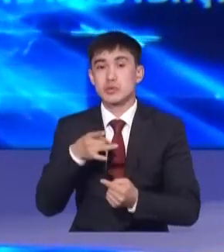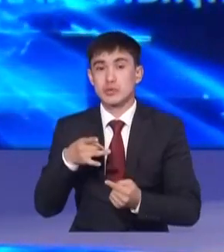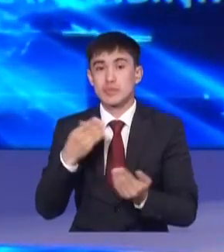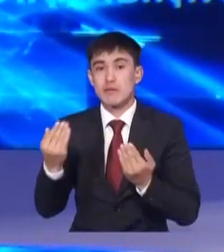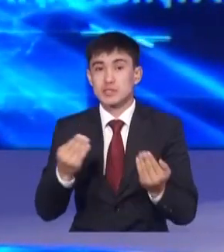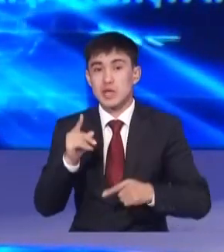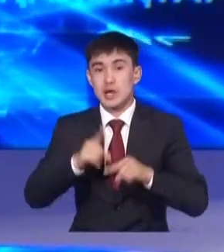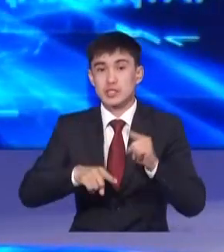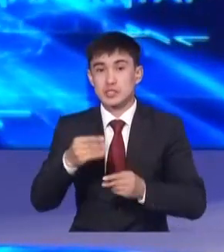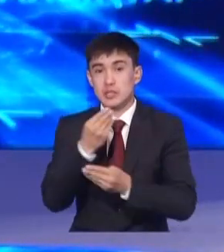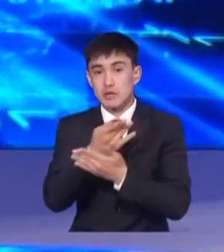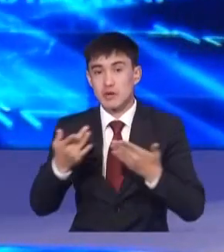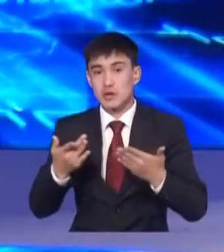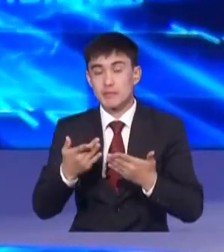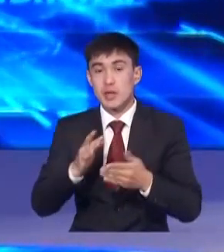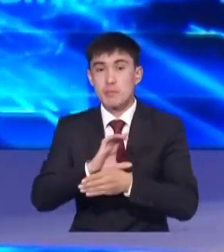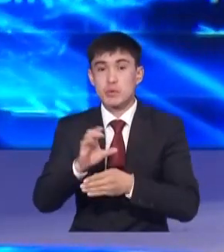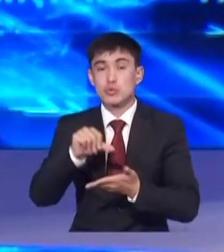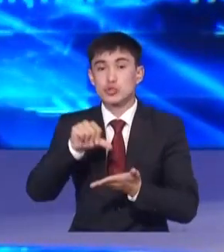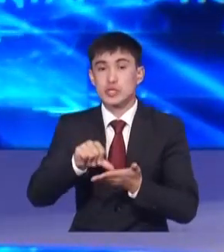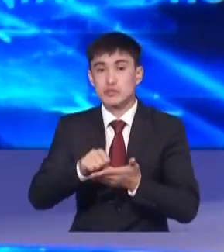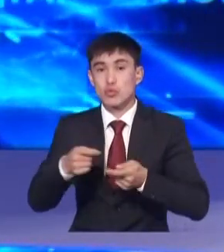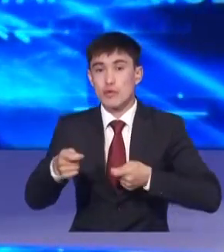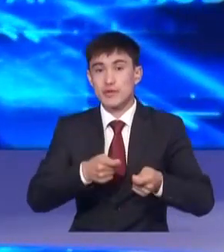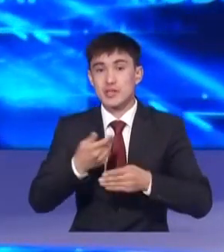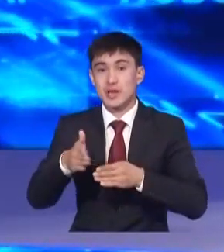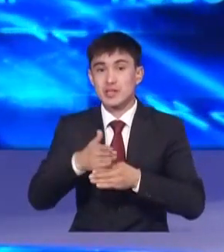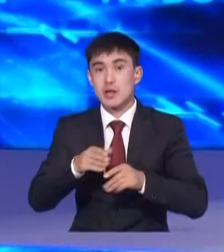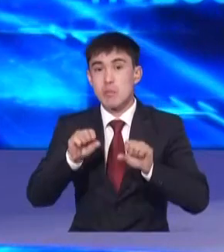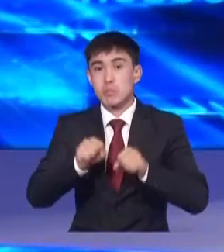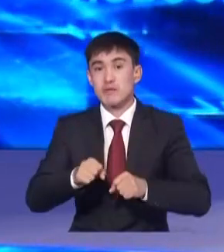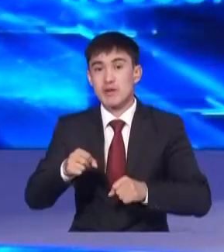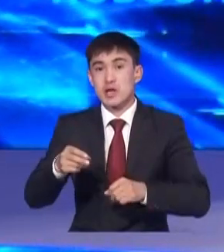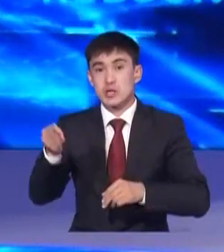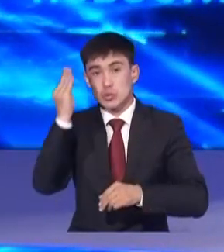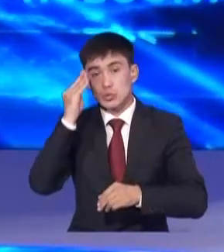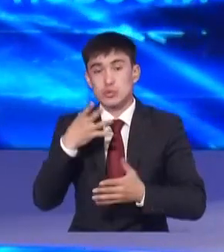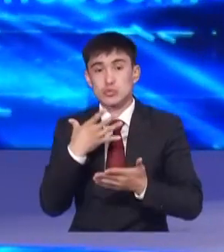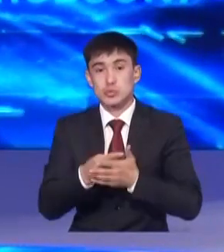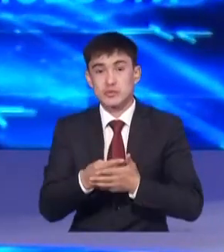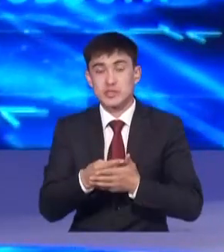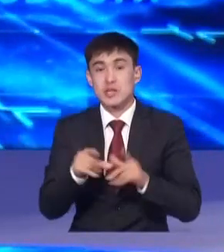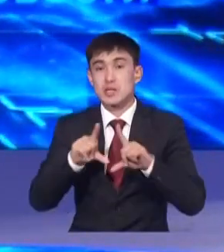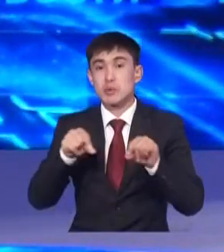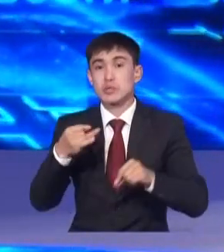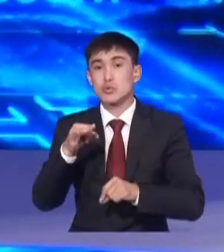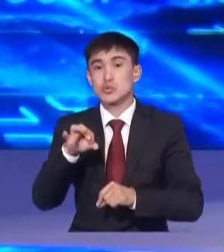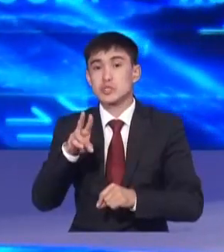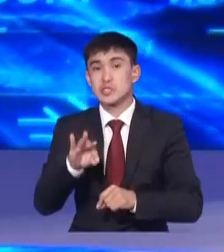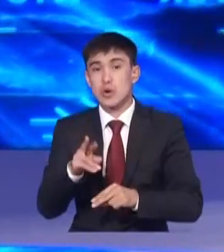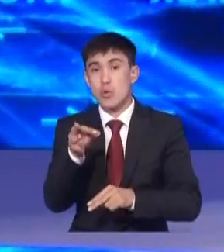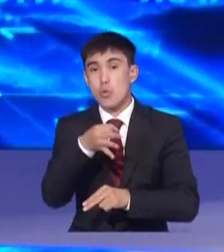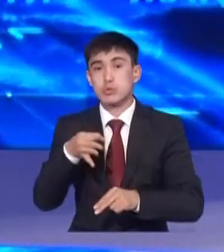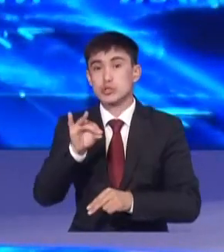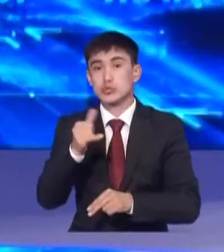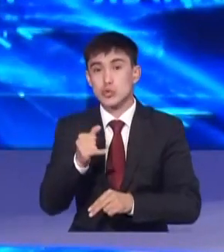региона. В выставке отечественных товаропроизводителей принял участие и руководитель отдела прав интеллектуальной собственности Департамента юстиции